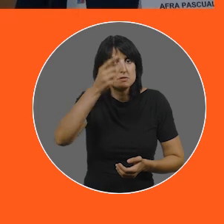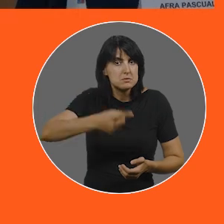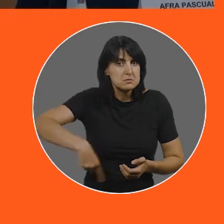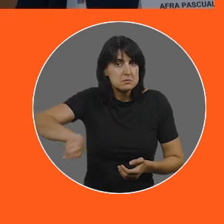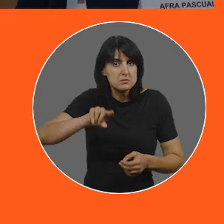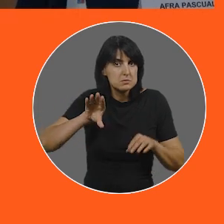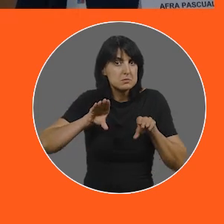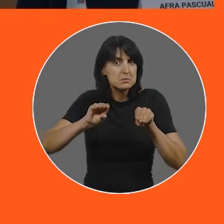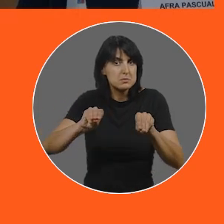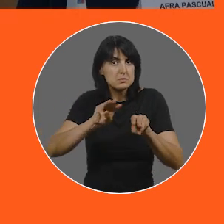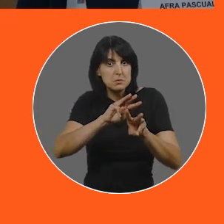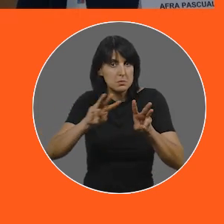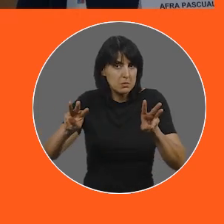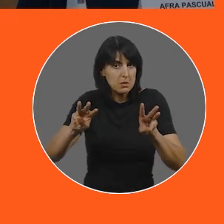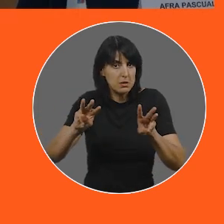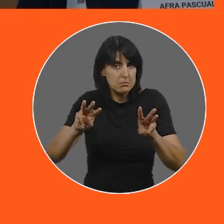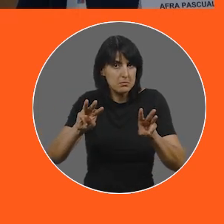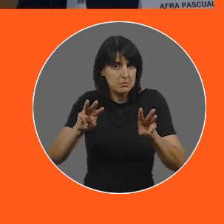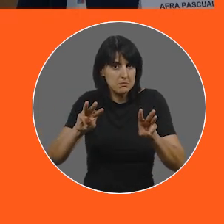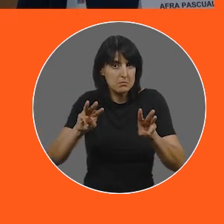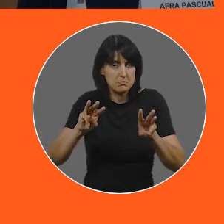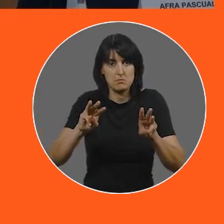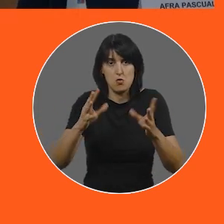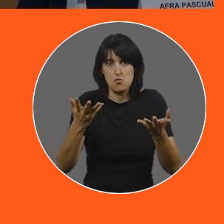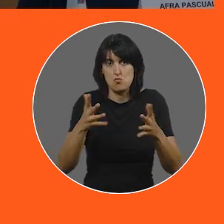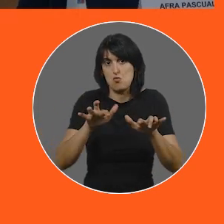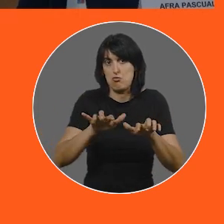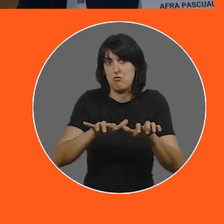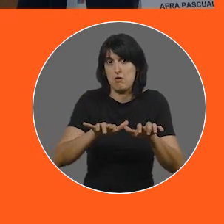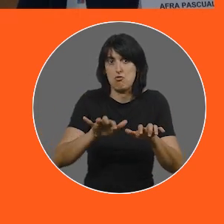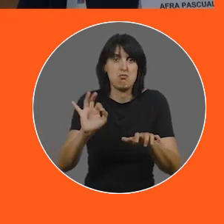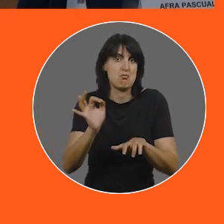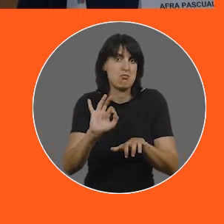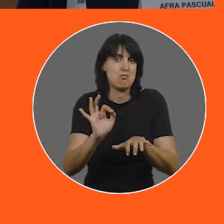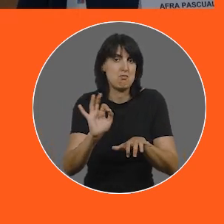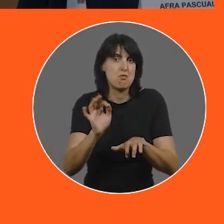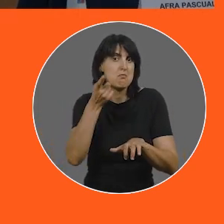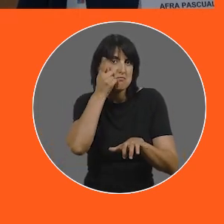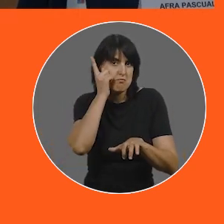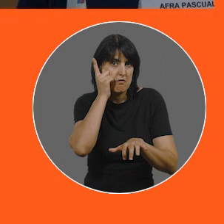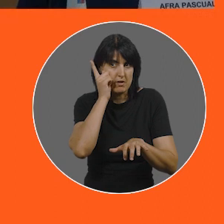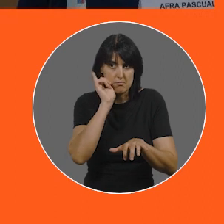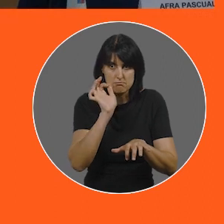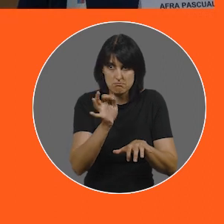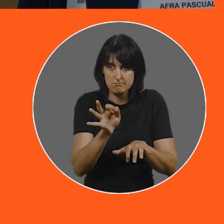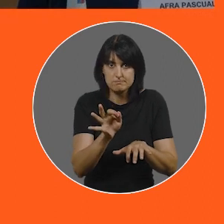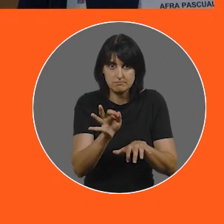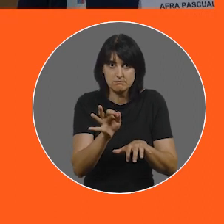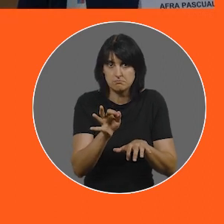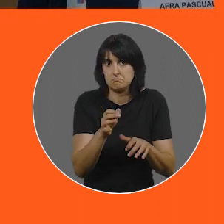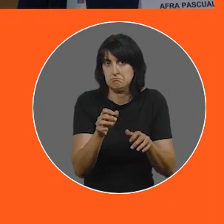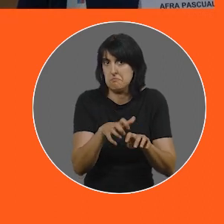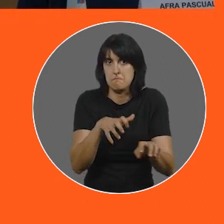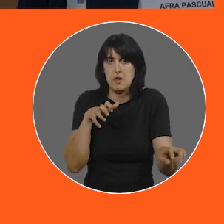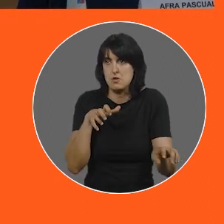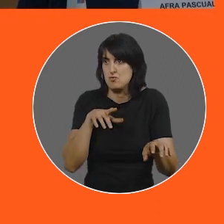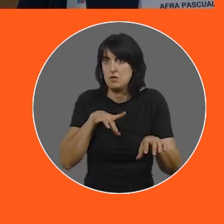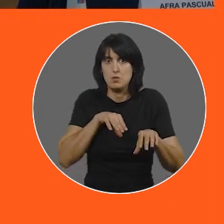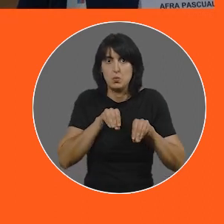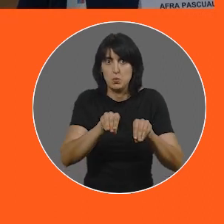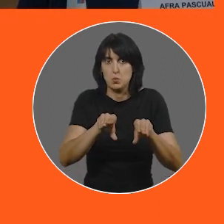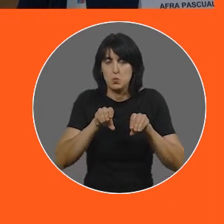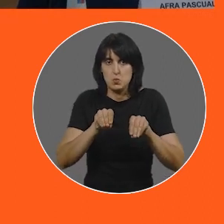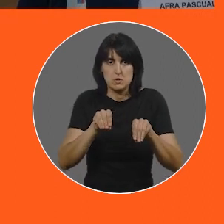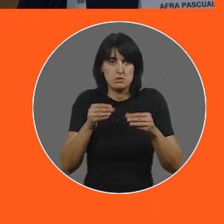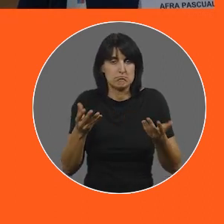Suposa que tothom utilitza la web, ja sigui mitjançant el PC, ja sigui mitjançant el mòbil, que és el que